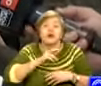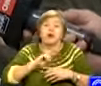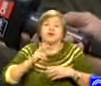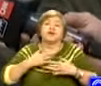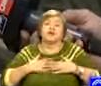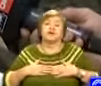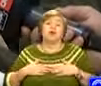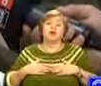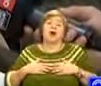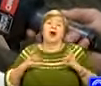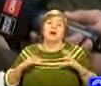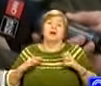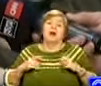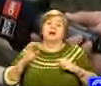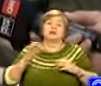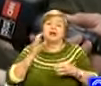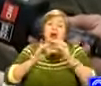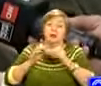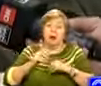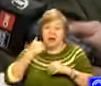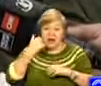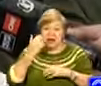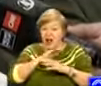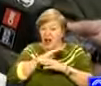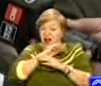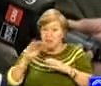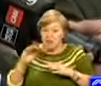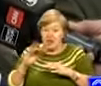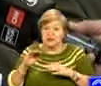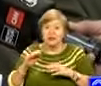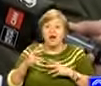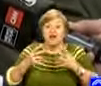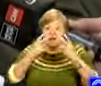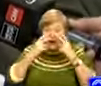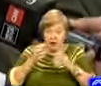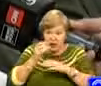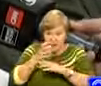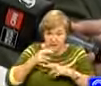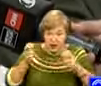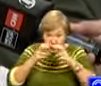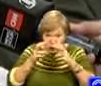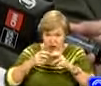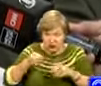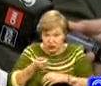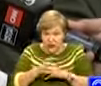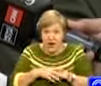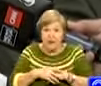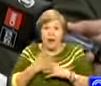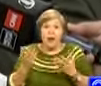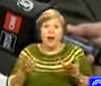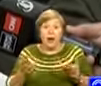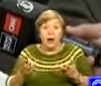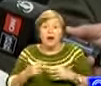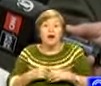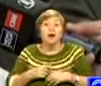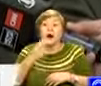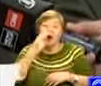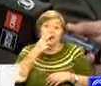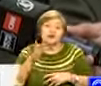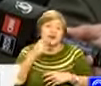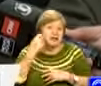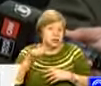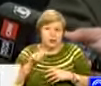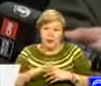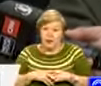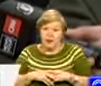unui economist. Atunci când plafonez prețurile, există riscul de a avea o penurie și să vedem cozi. Dar, repet, să vină